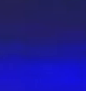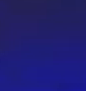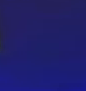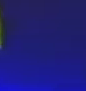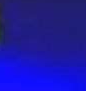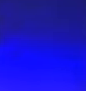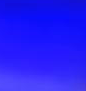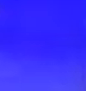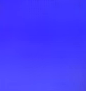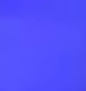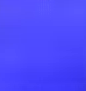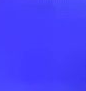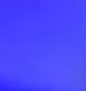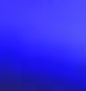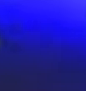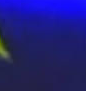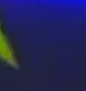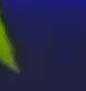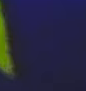sesawang